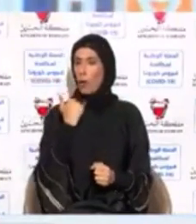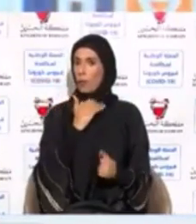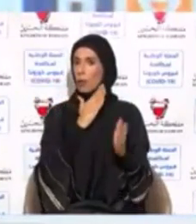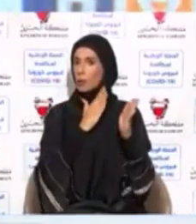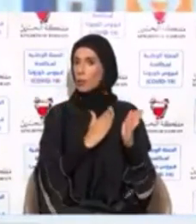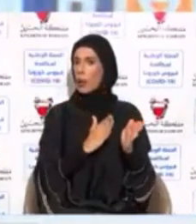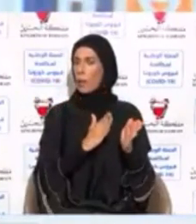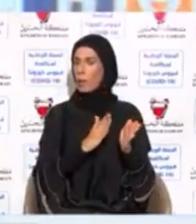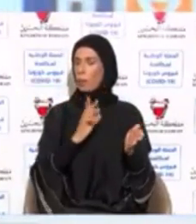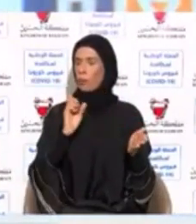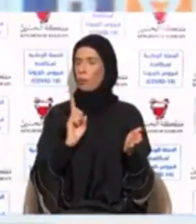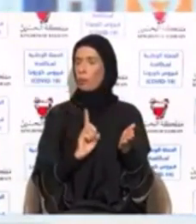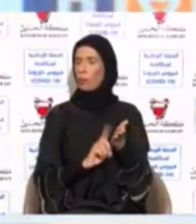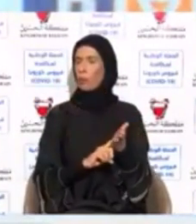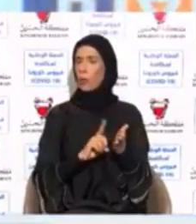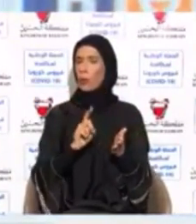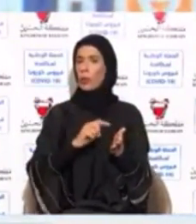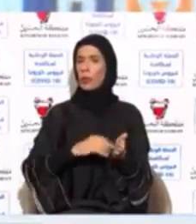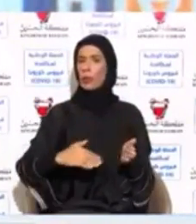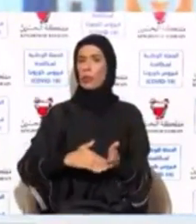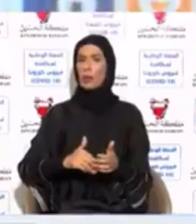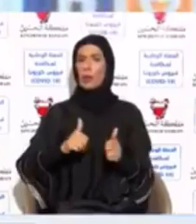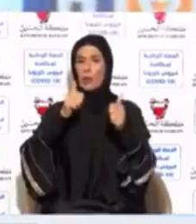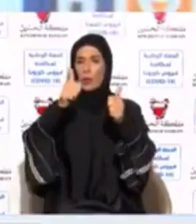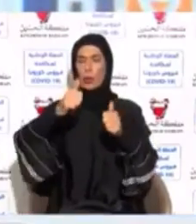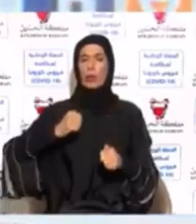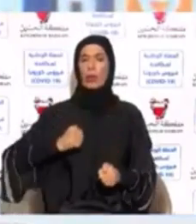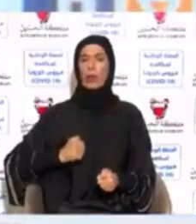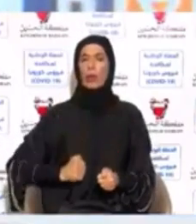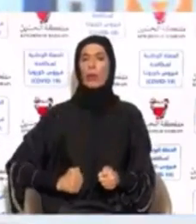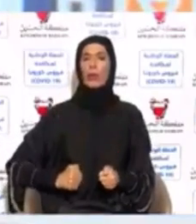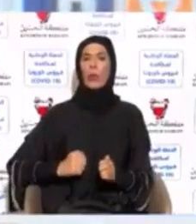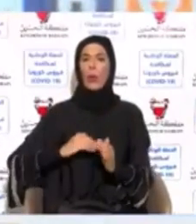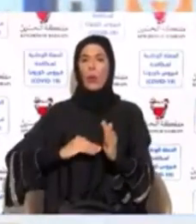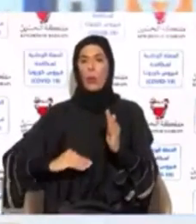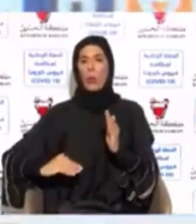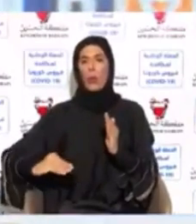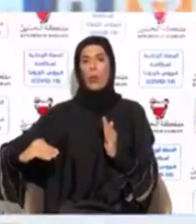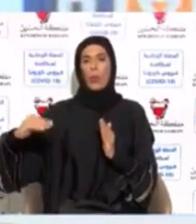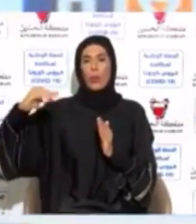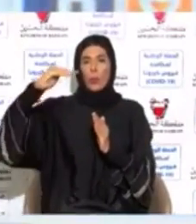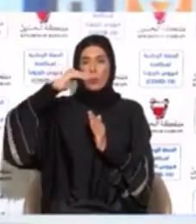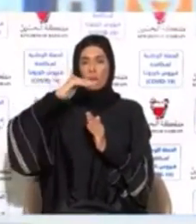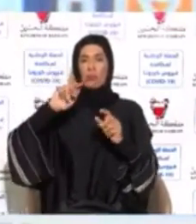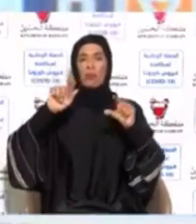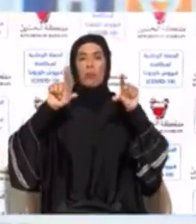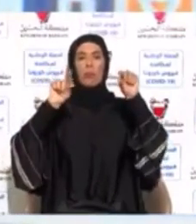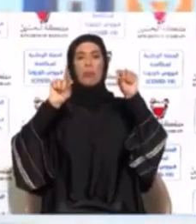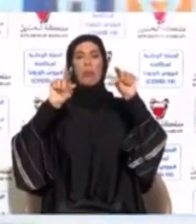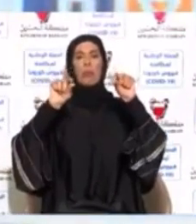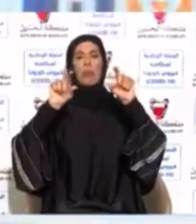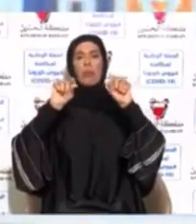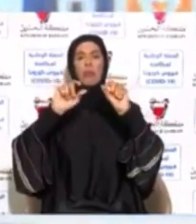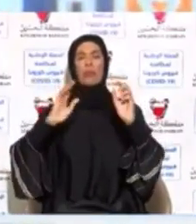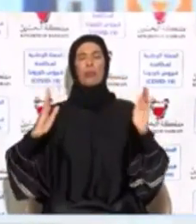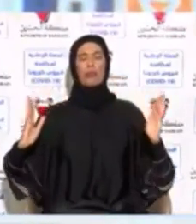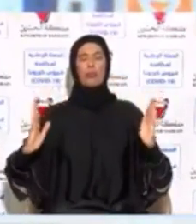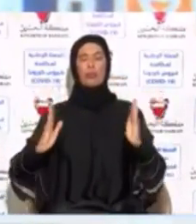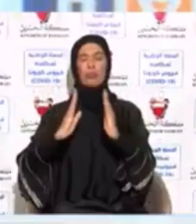في تطبيقها. حققت البحرين مستوى متميز في التصدي لفيروس